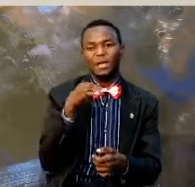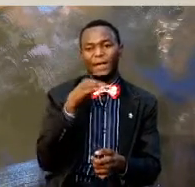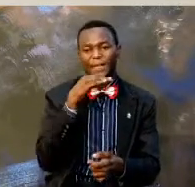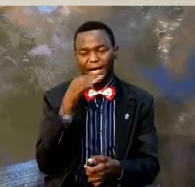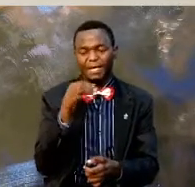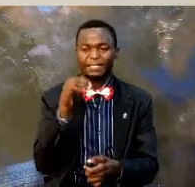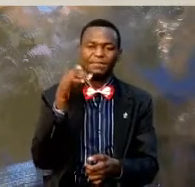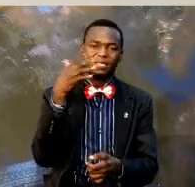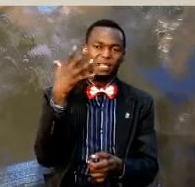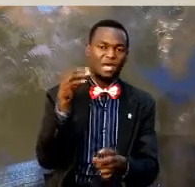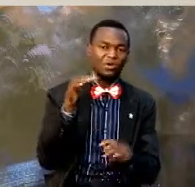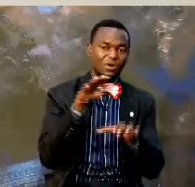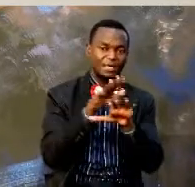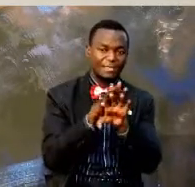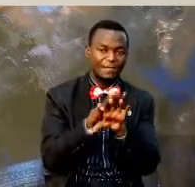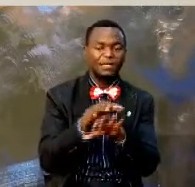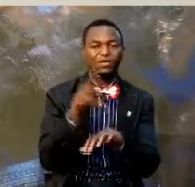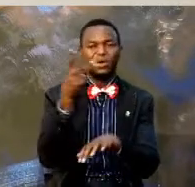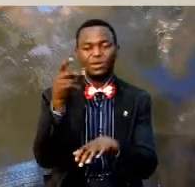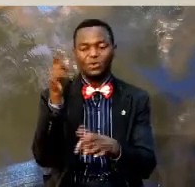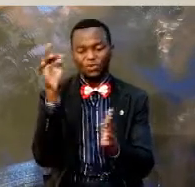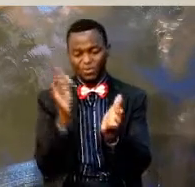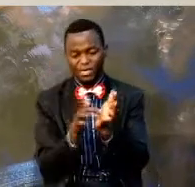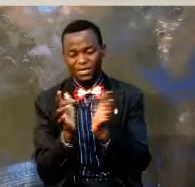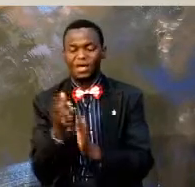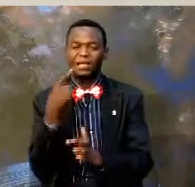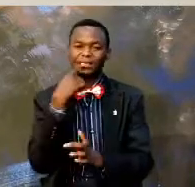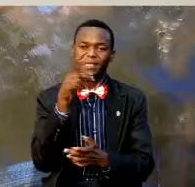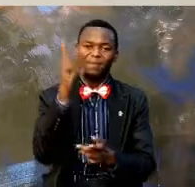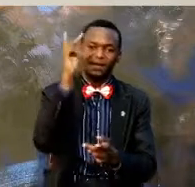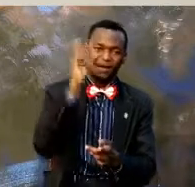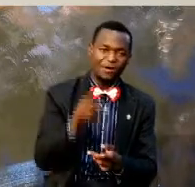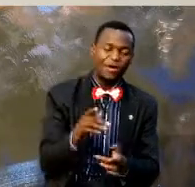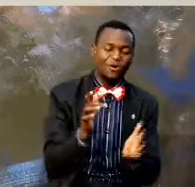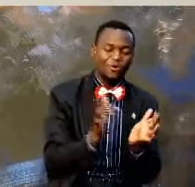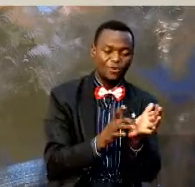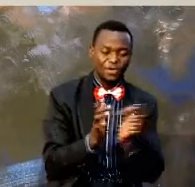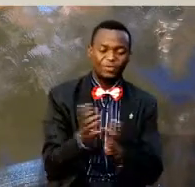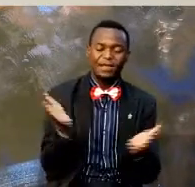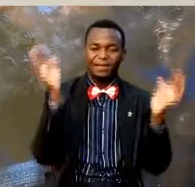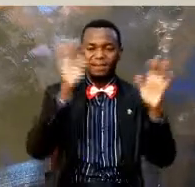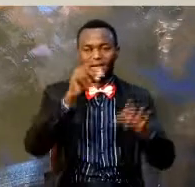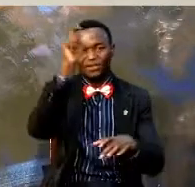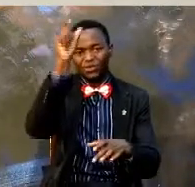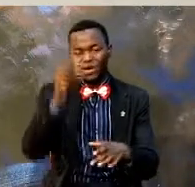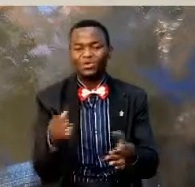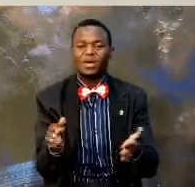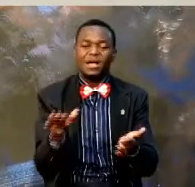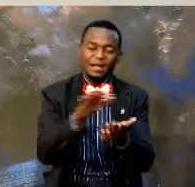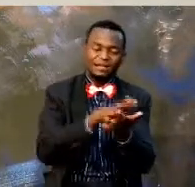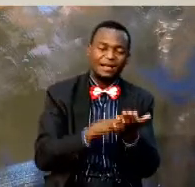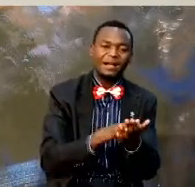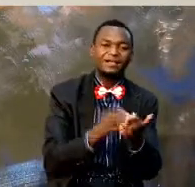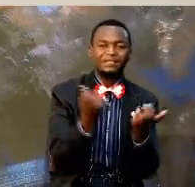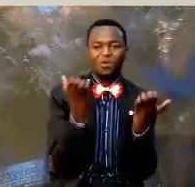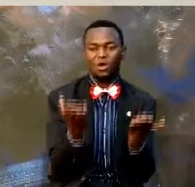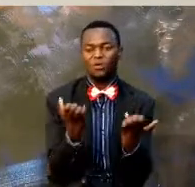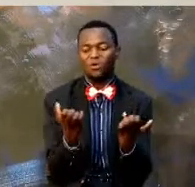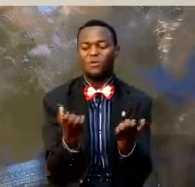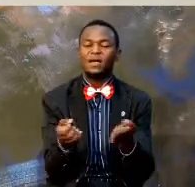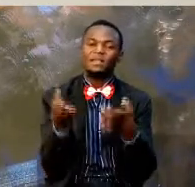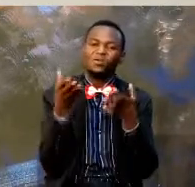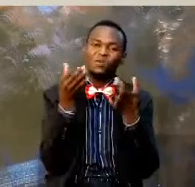mikate mitano na samaki wawili. Huyu Yesu aliyetamka ikawa, huyu Yesu aliyobariki watu, alitakasa wakoma, inakuwaje